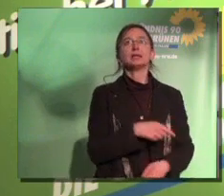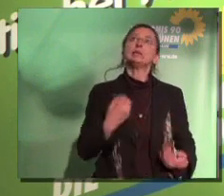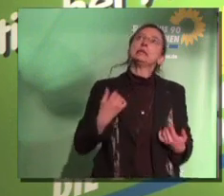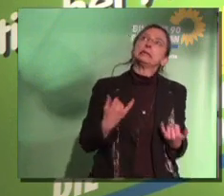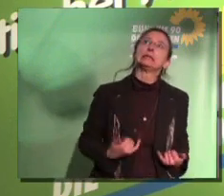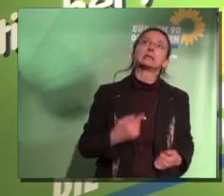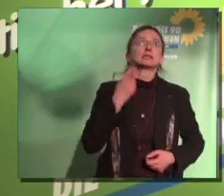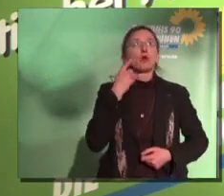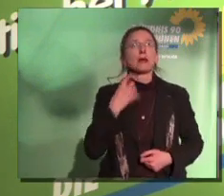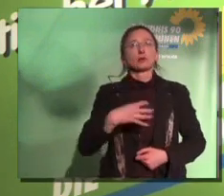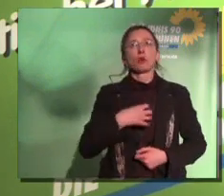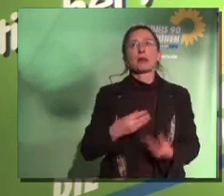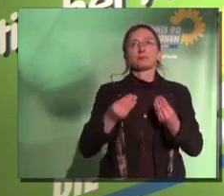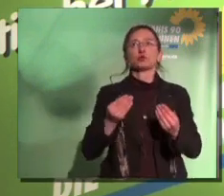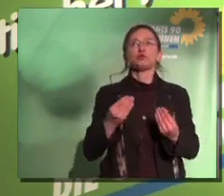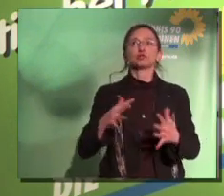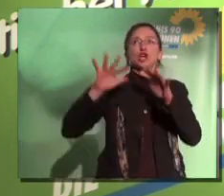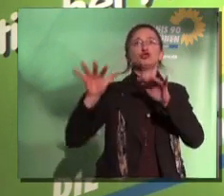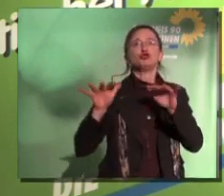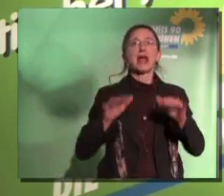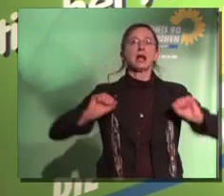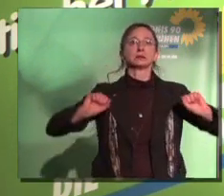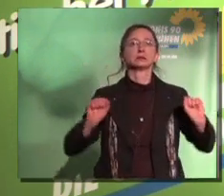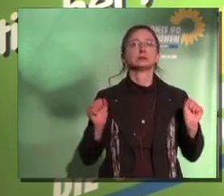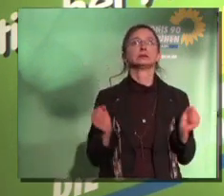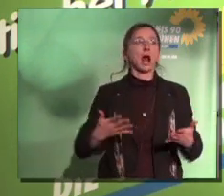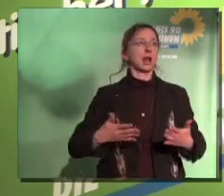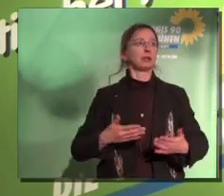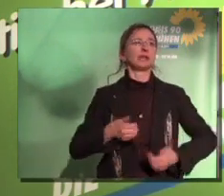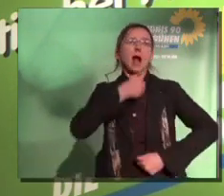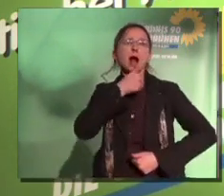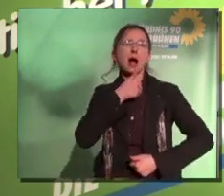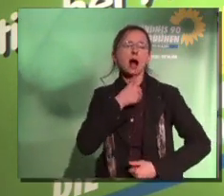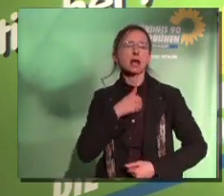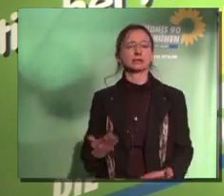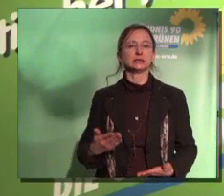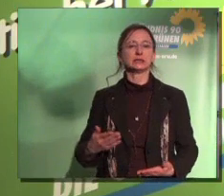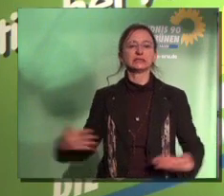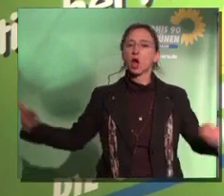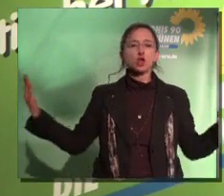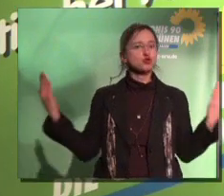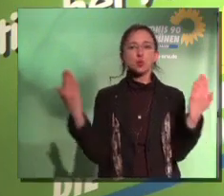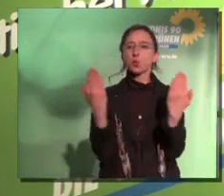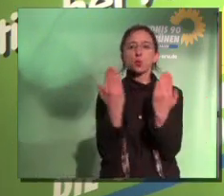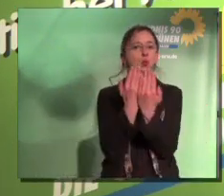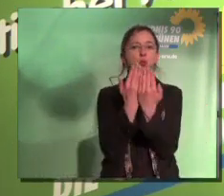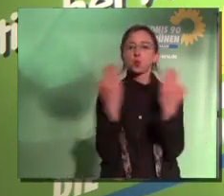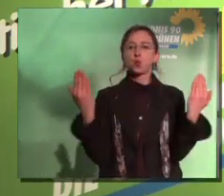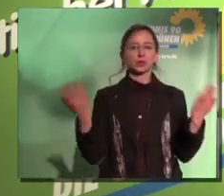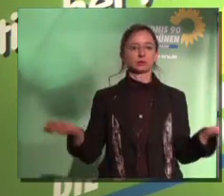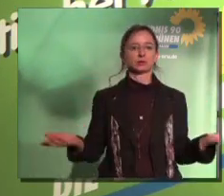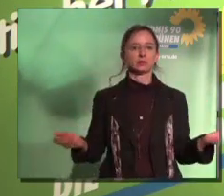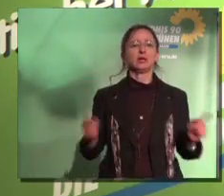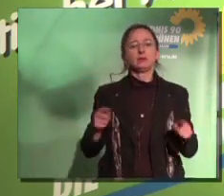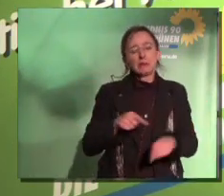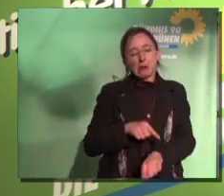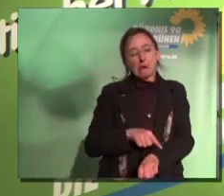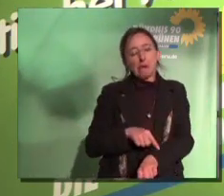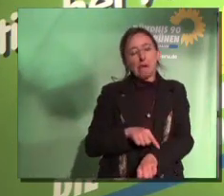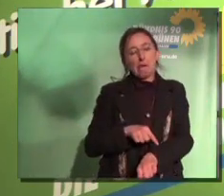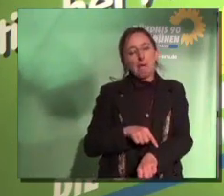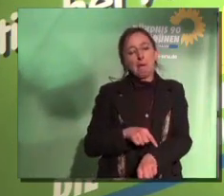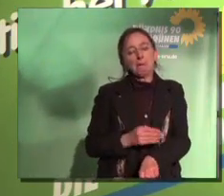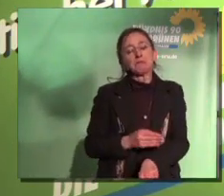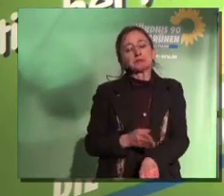kalt und es ist echt eisig und die Türen gehen nicht so richtig zu und klitzekleine Verspätung, sag ich da